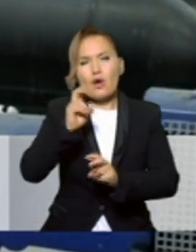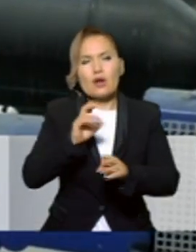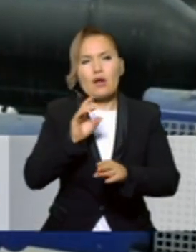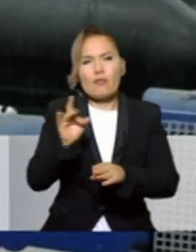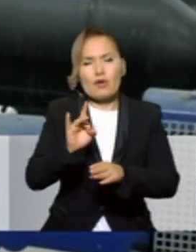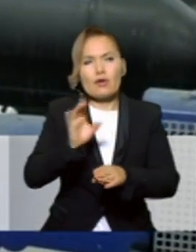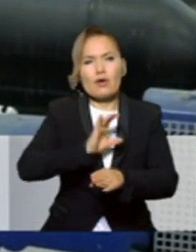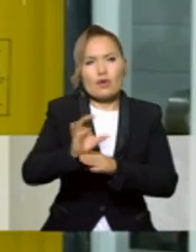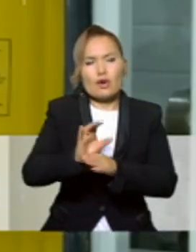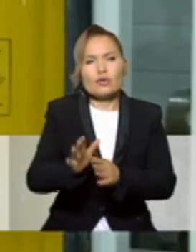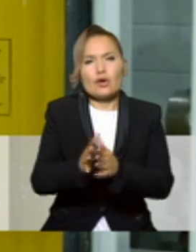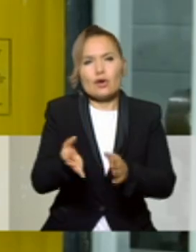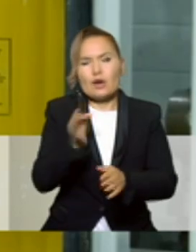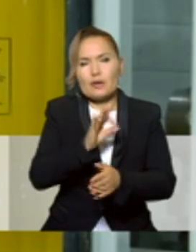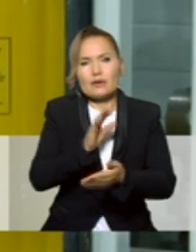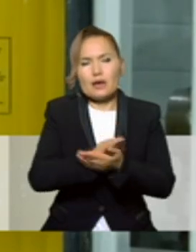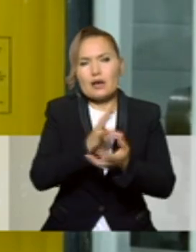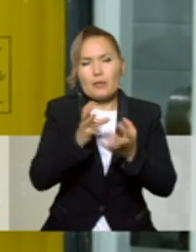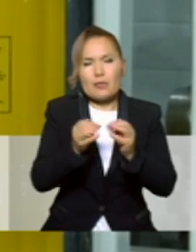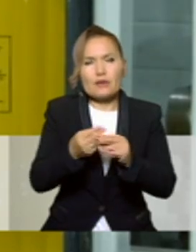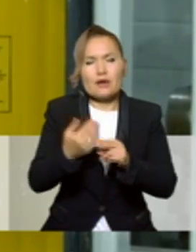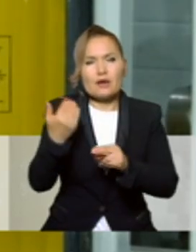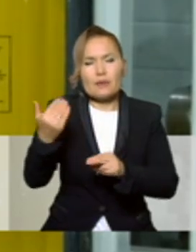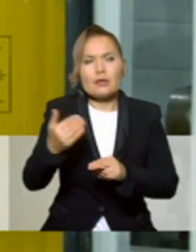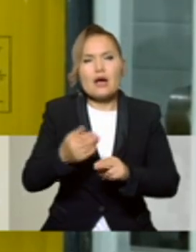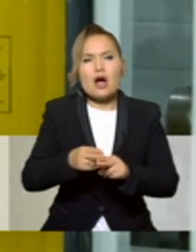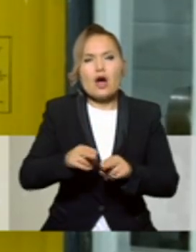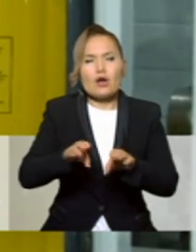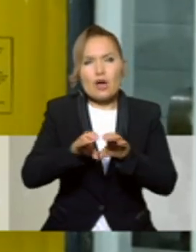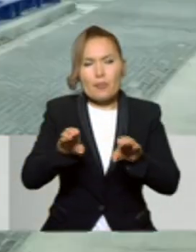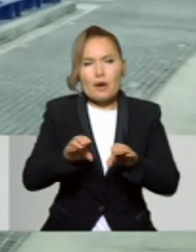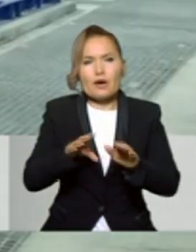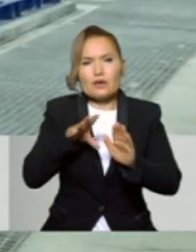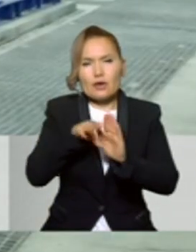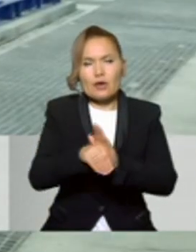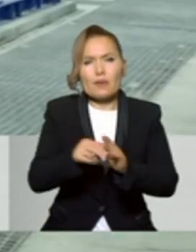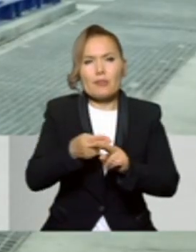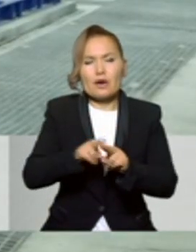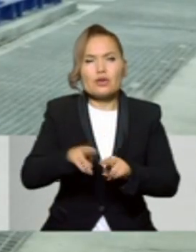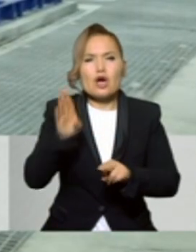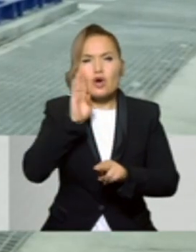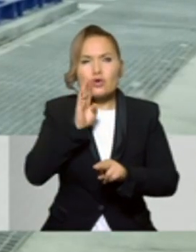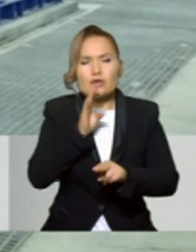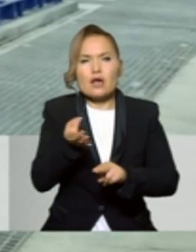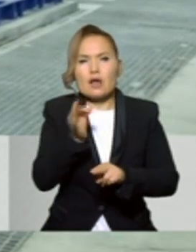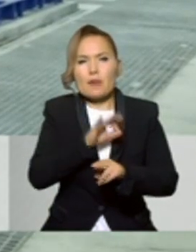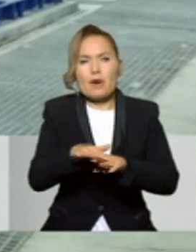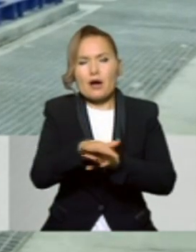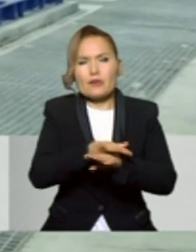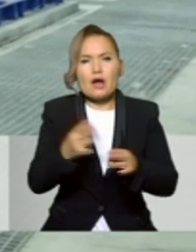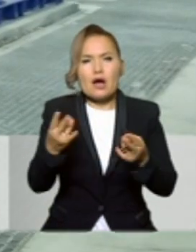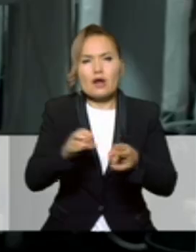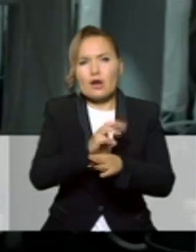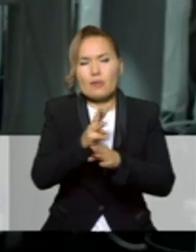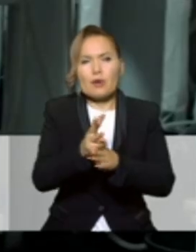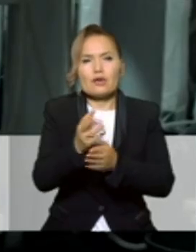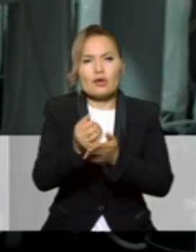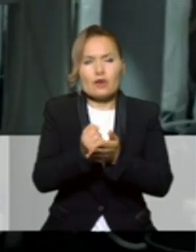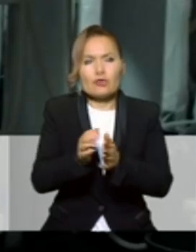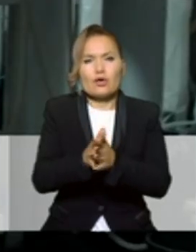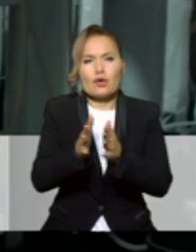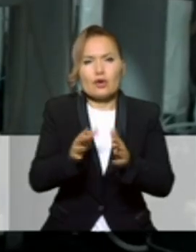арттыруына да септігін тигізді. Сондай-ақ Астрахан Маңғышлақ магистралды құбыры арқылы келетін суды өңір халқының қажеттілігіне жаратуға мүмкіндік